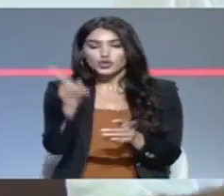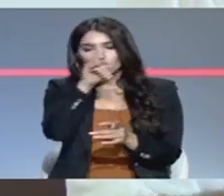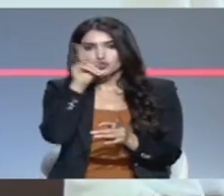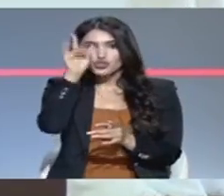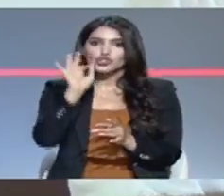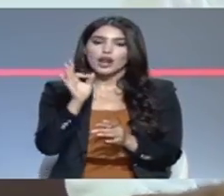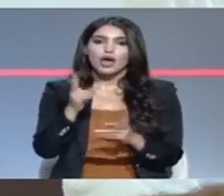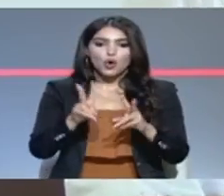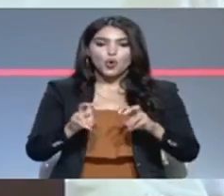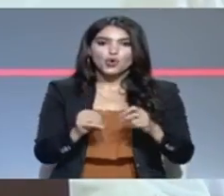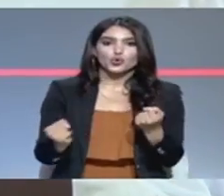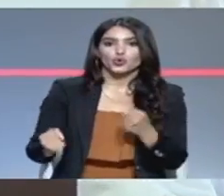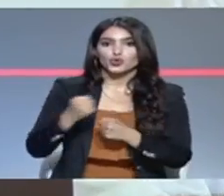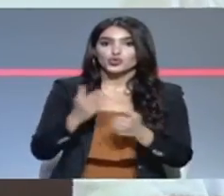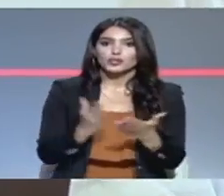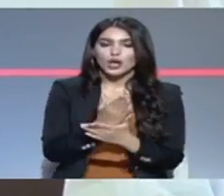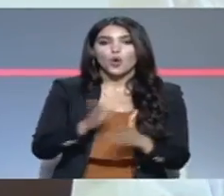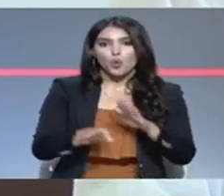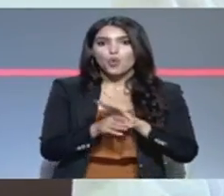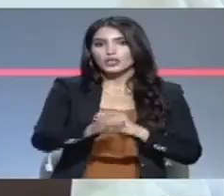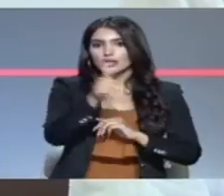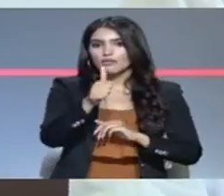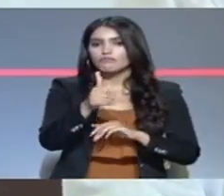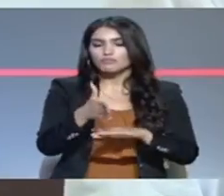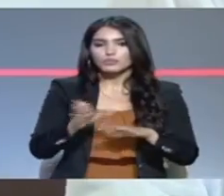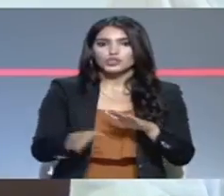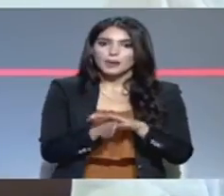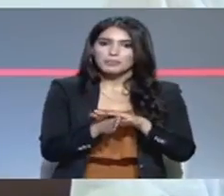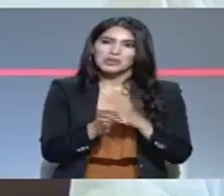الله دراسة أولية باش تبدأ افون بروجي سومير في